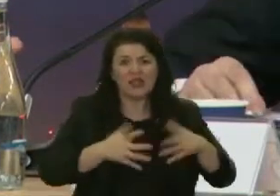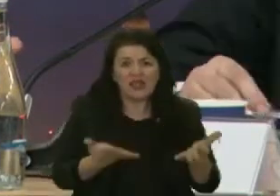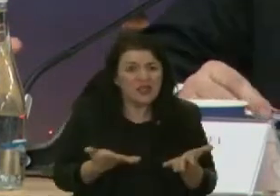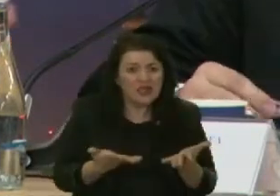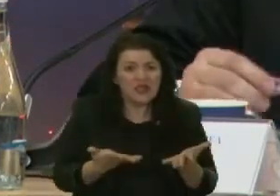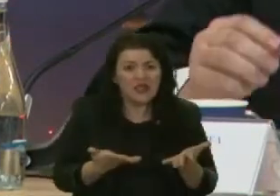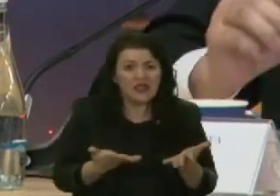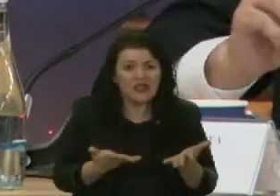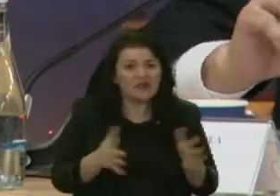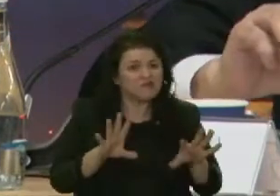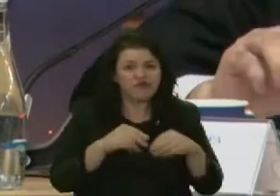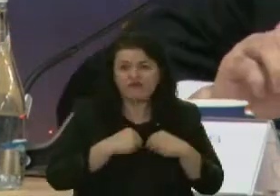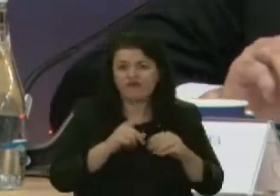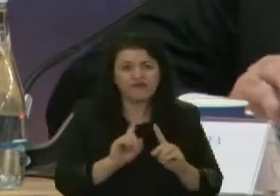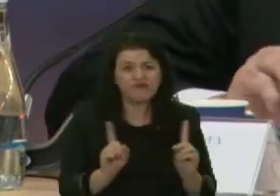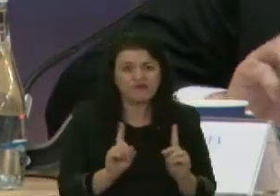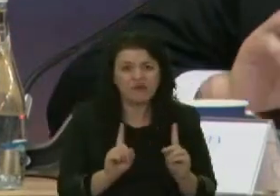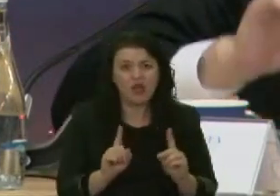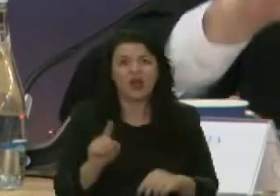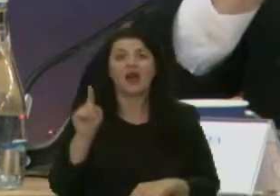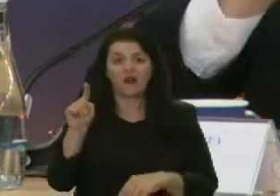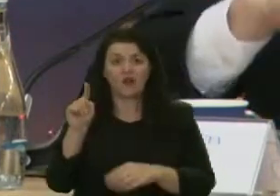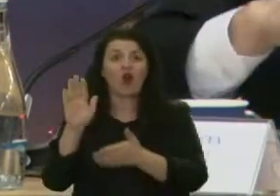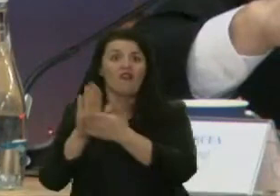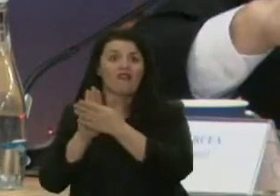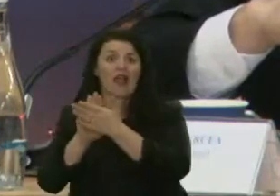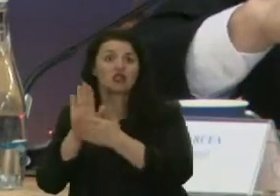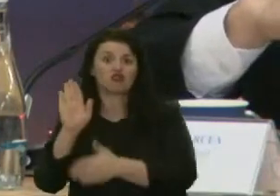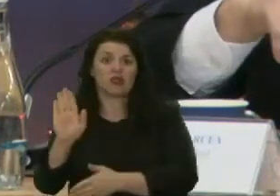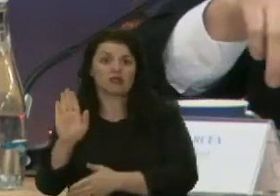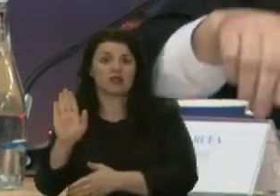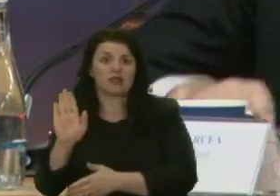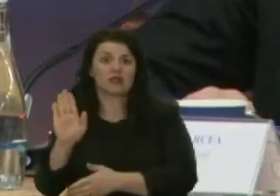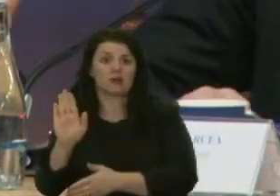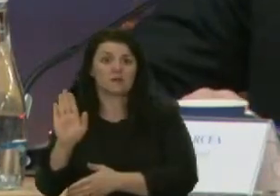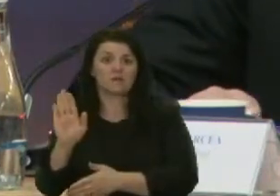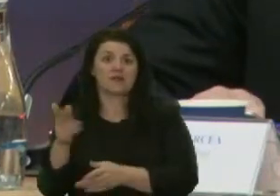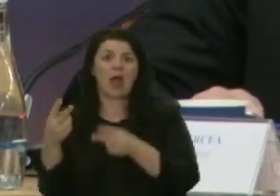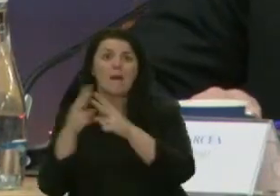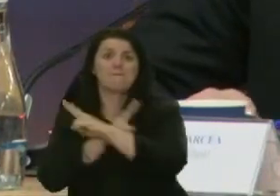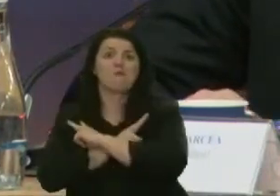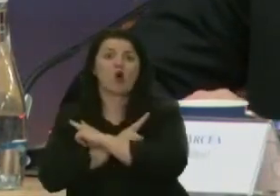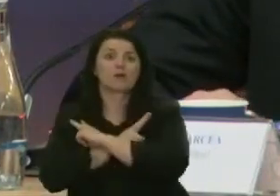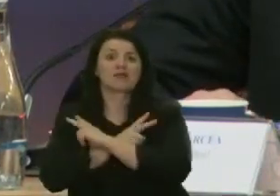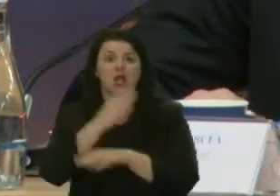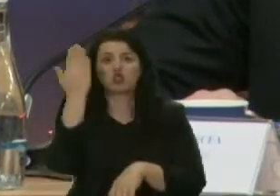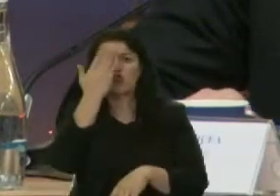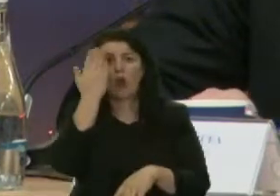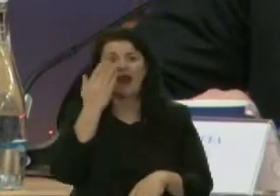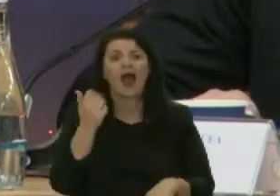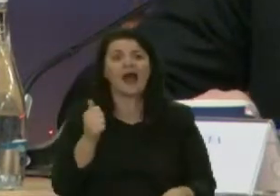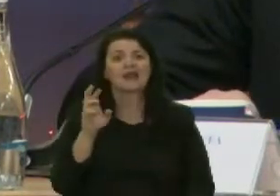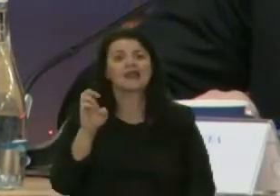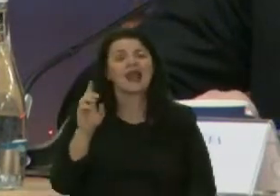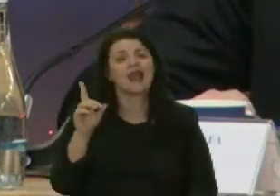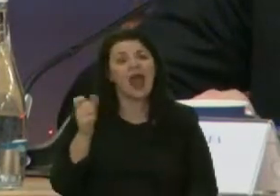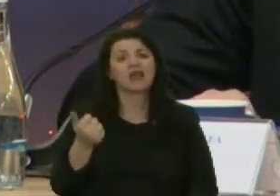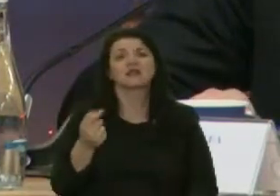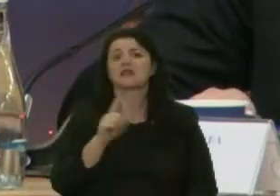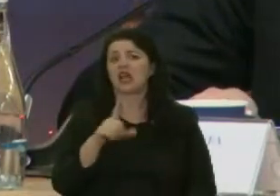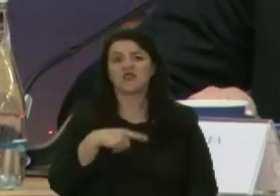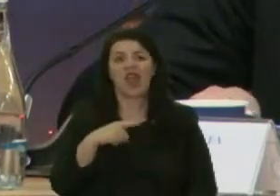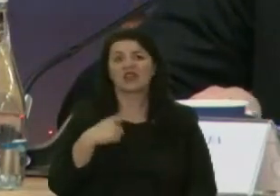dacă dumneavoastră sunteți de acord Vă felicit Bravo dacă asta înseamnă să înmormântez Școala ardeleană n ați fi existat și astăzi probabil